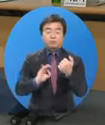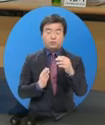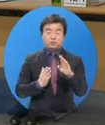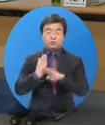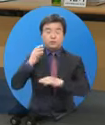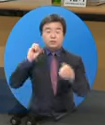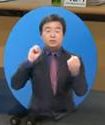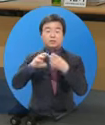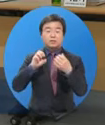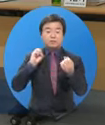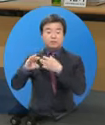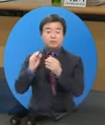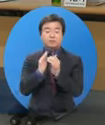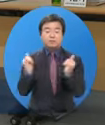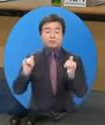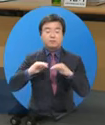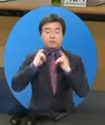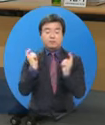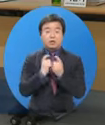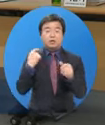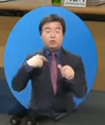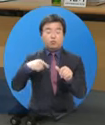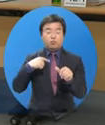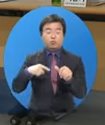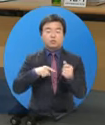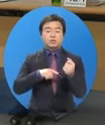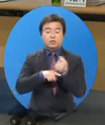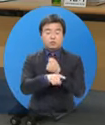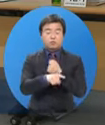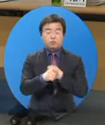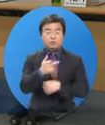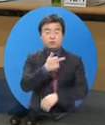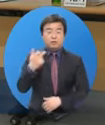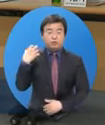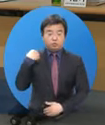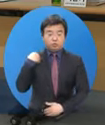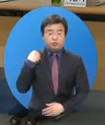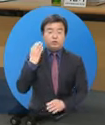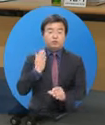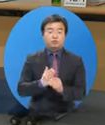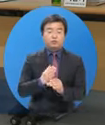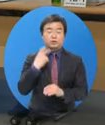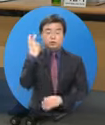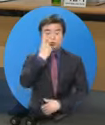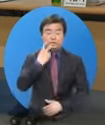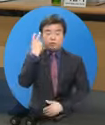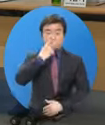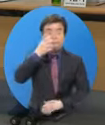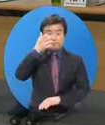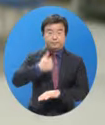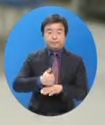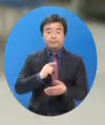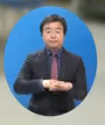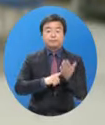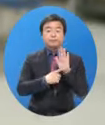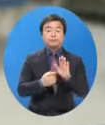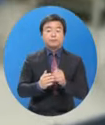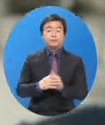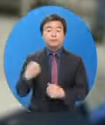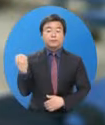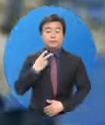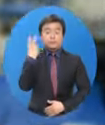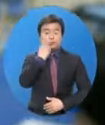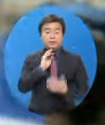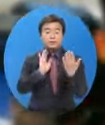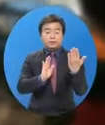넘는 그런 그 응답자들이 사교육비로는 상당히 부담을 느끼고 있는 것으로 결과가 조사가 되었습니다. 한편